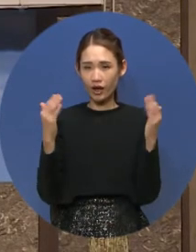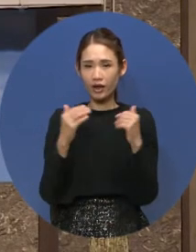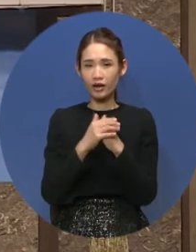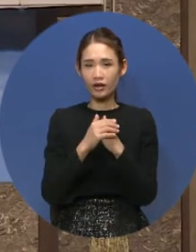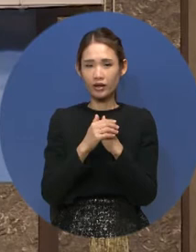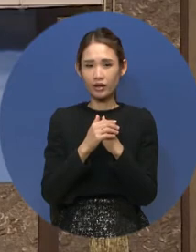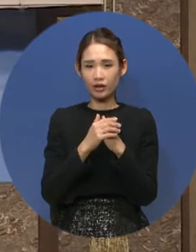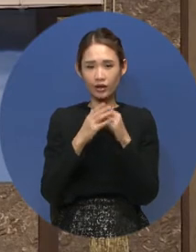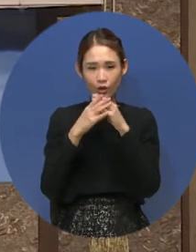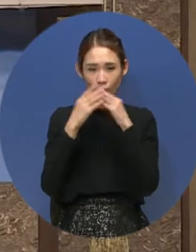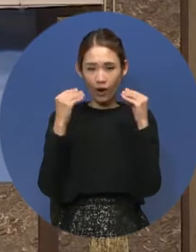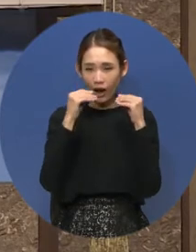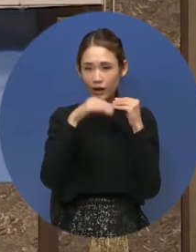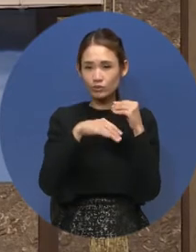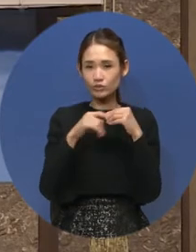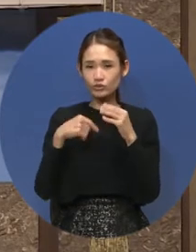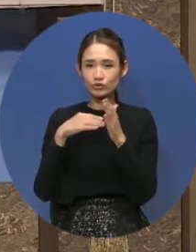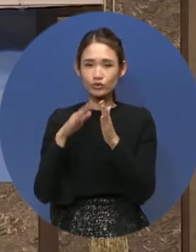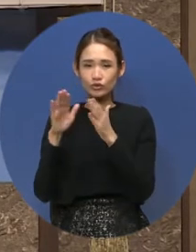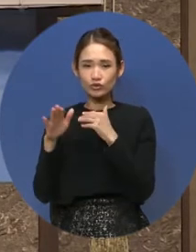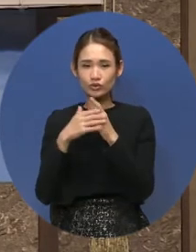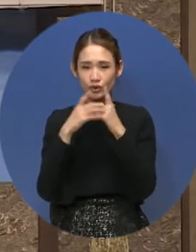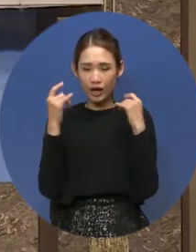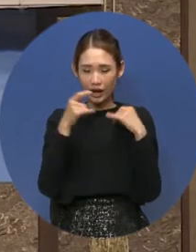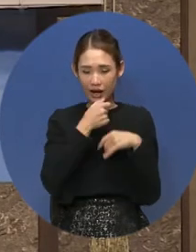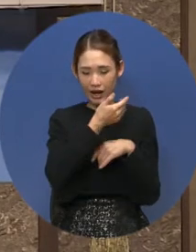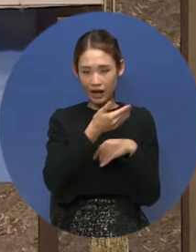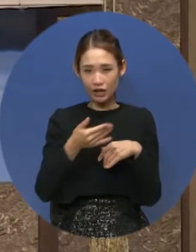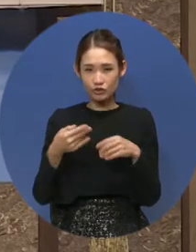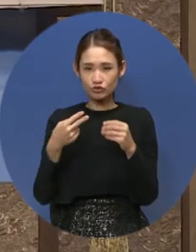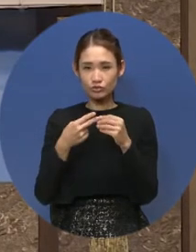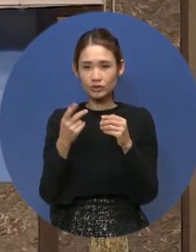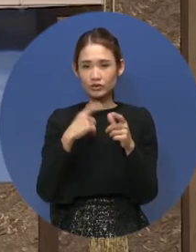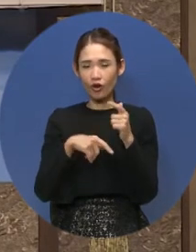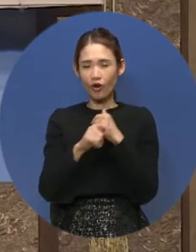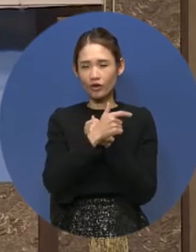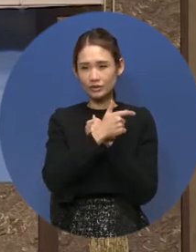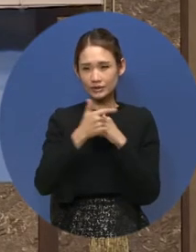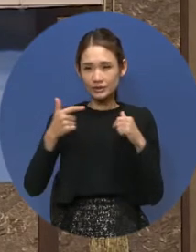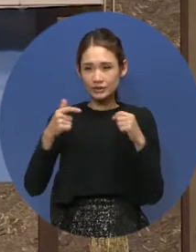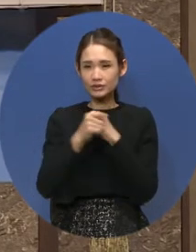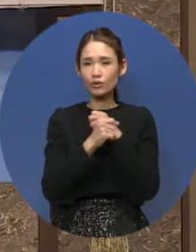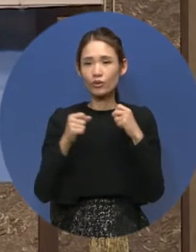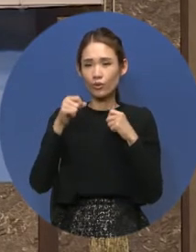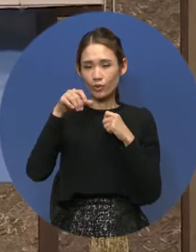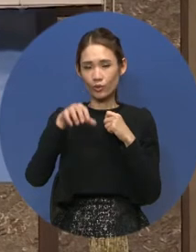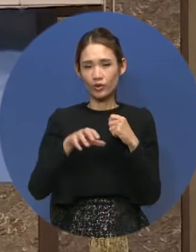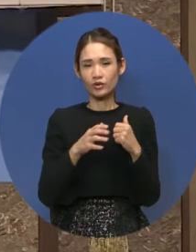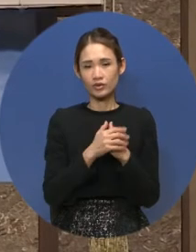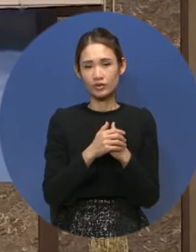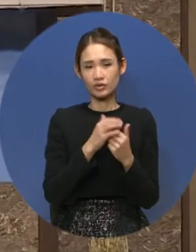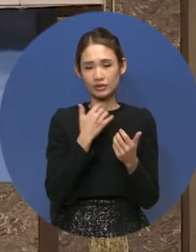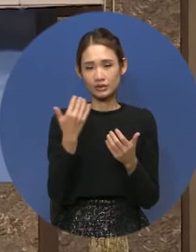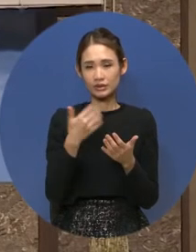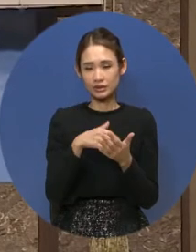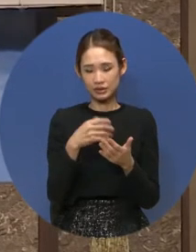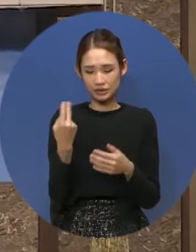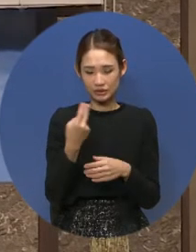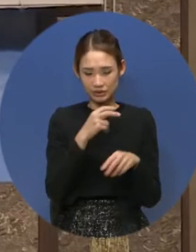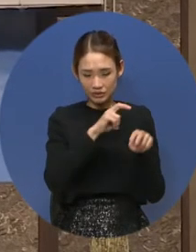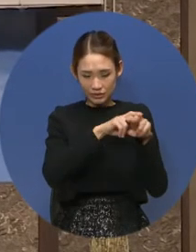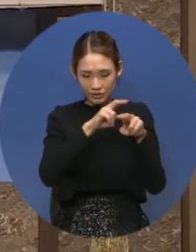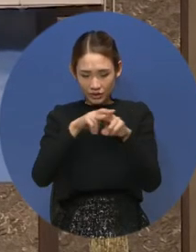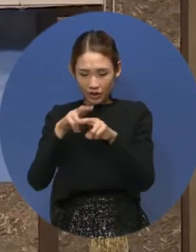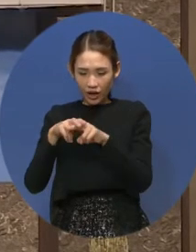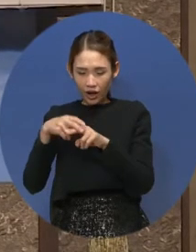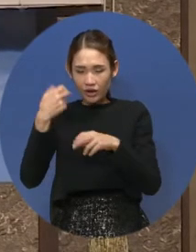있는 세종문화회관 이후에 네. 한강 이남에 두 번째로 하는 제2 세종문화회관입니다. 네. 2000석 규모의 클래식 공연장